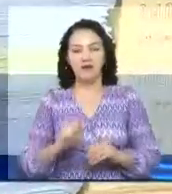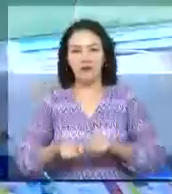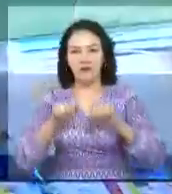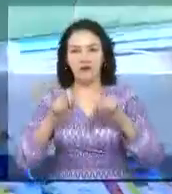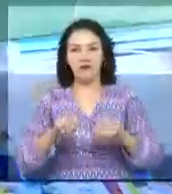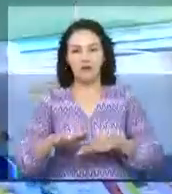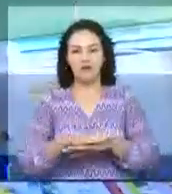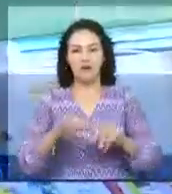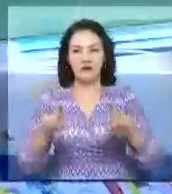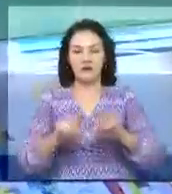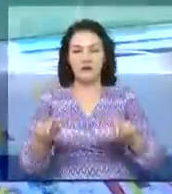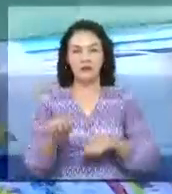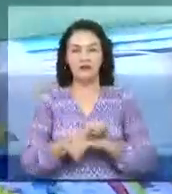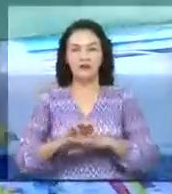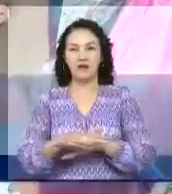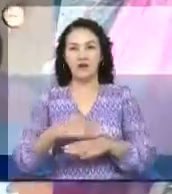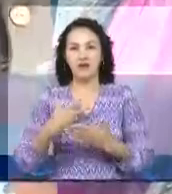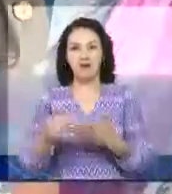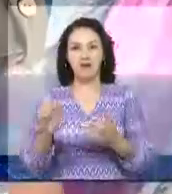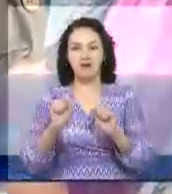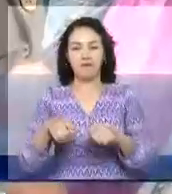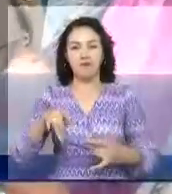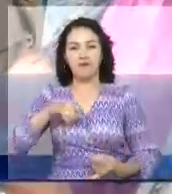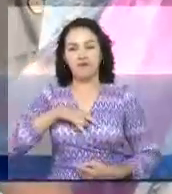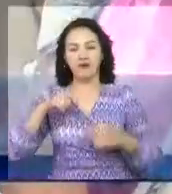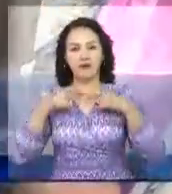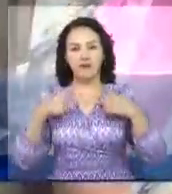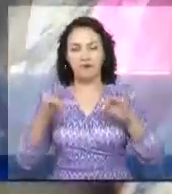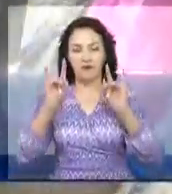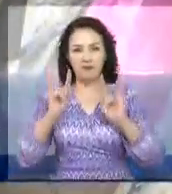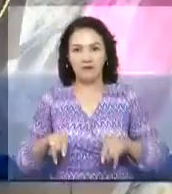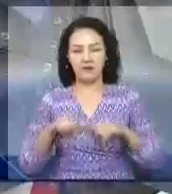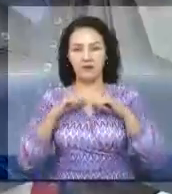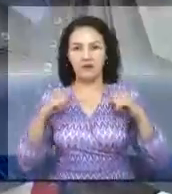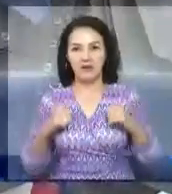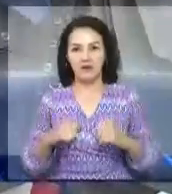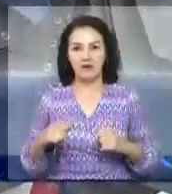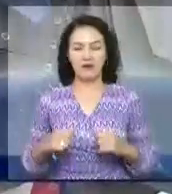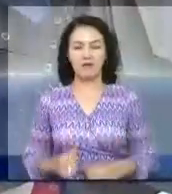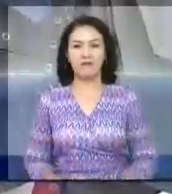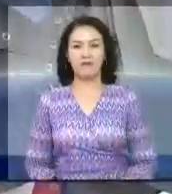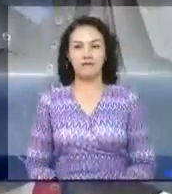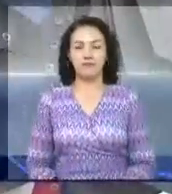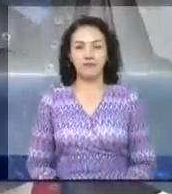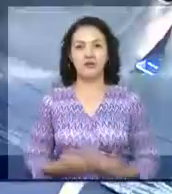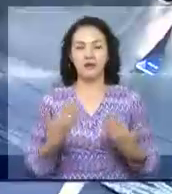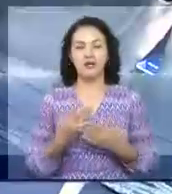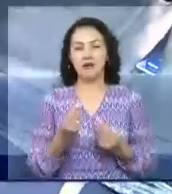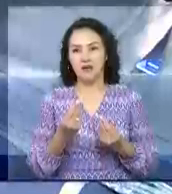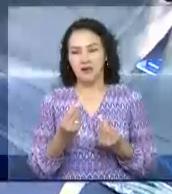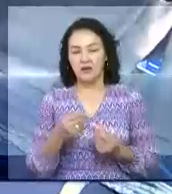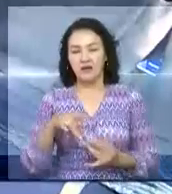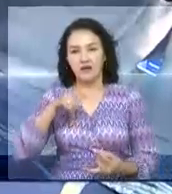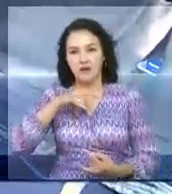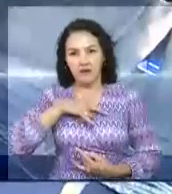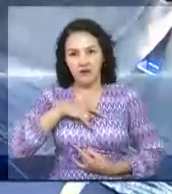школьная ярмарка. Здесь можно приобрести самое необходимое – фартуки, рубашки, брюки, пиджаки, а также канцелярские принадлежности. Средняя стоимость школьной формы